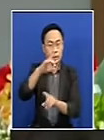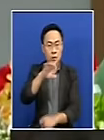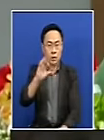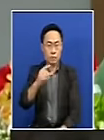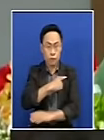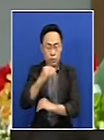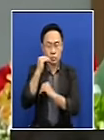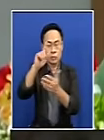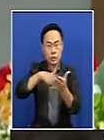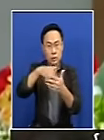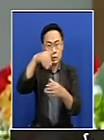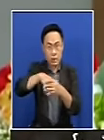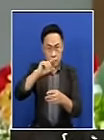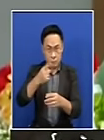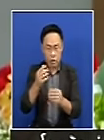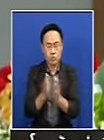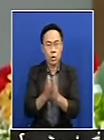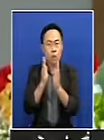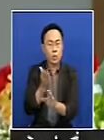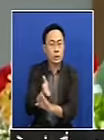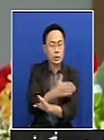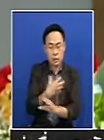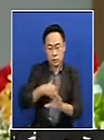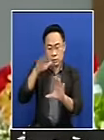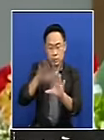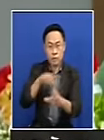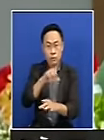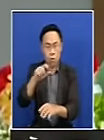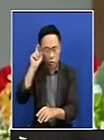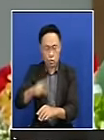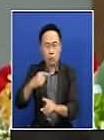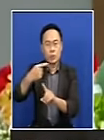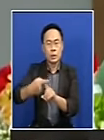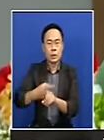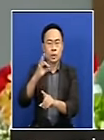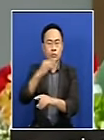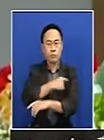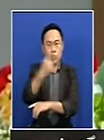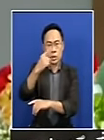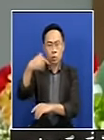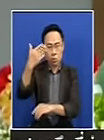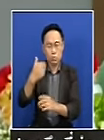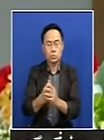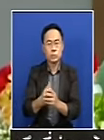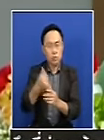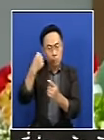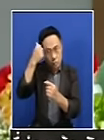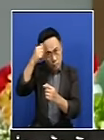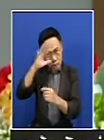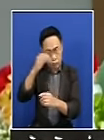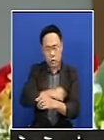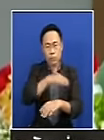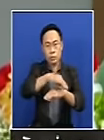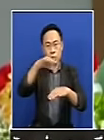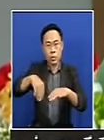ไม่น้อยกว่า90วันหากจะสมัครรับเลือกตั้งเป็นส.ส.โดยเงื่อนไขนี้ไม่รวมถึงผู้ที่จะเข้าสู่กระบวนการได้มาซึ่งส.ว.